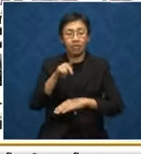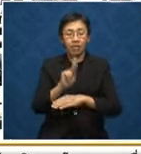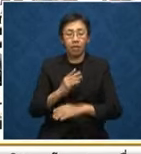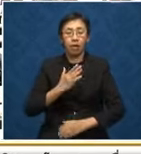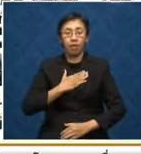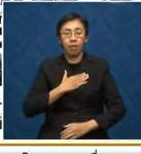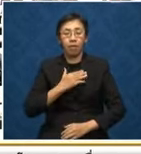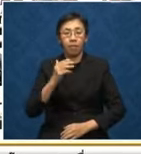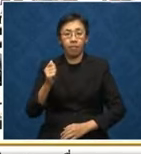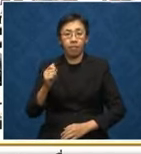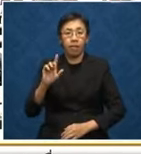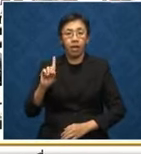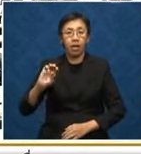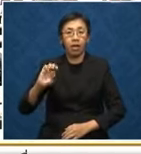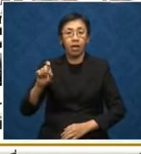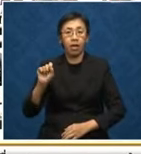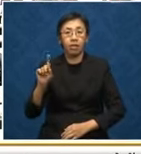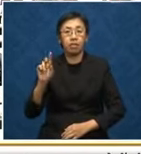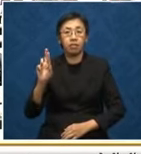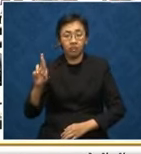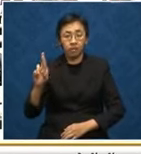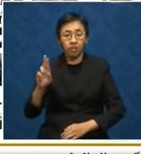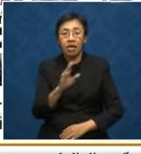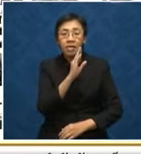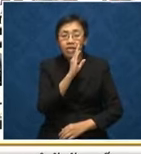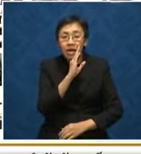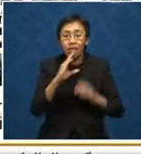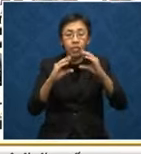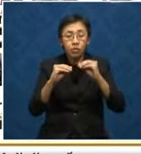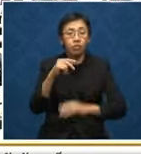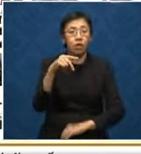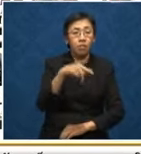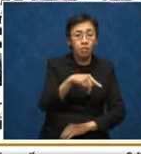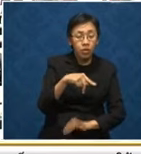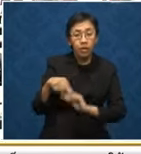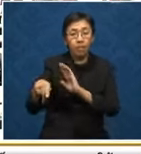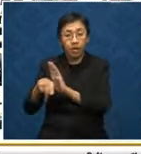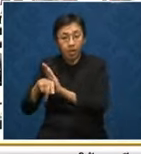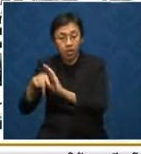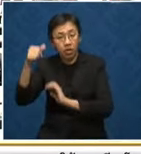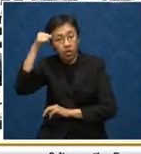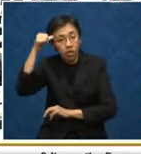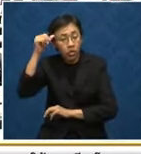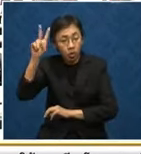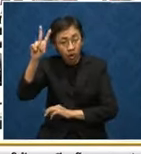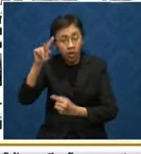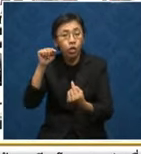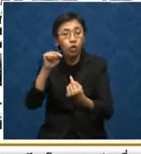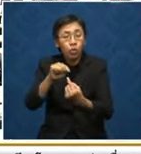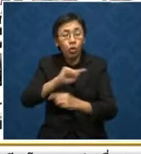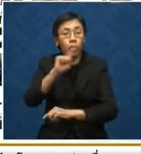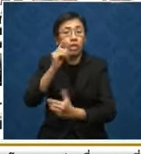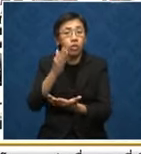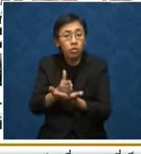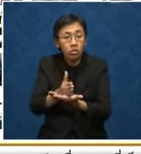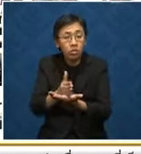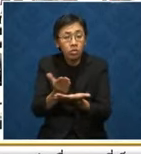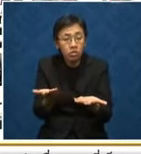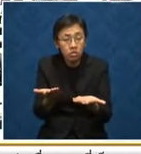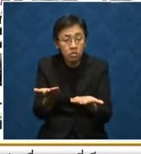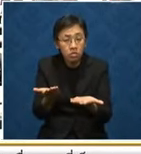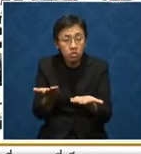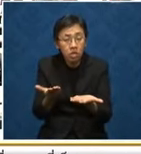รเพียงเกตครับขออนุญาตนิดนึงครับ ครับเชิญ ถ้าวันพุธวันพฤหัสที่สัปดาห์ละ2วันตรงกับวันหยุดราชการ ถ้